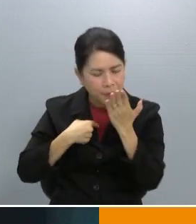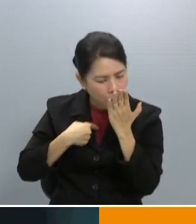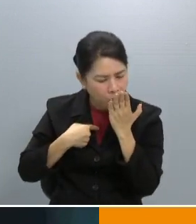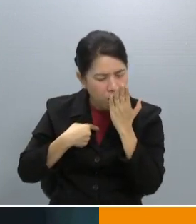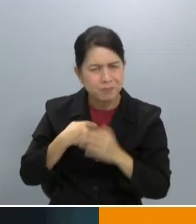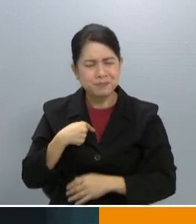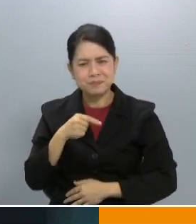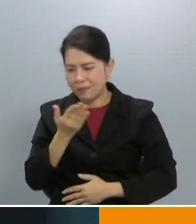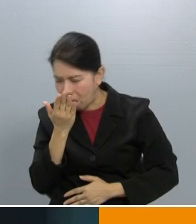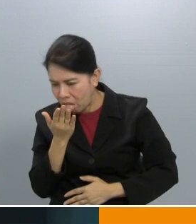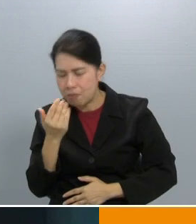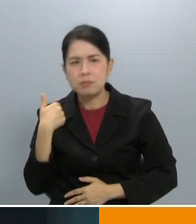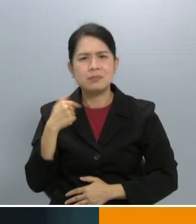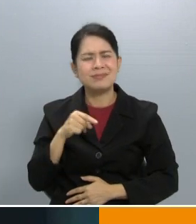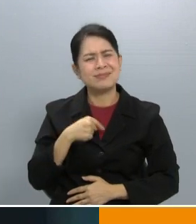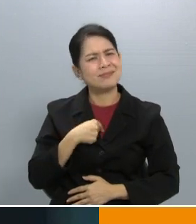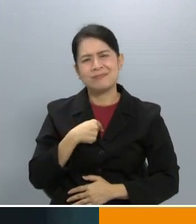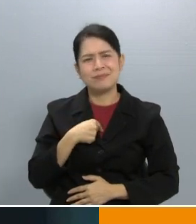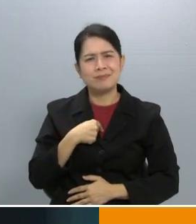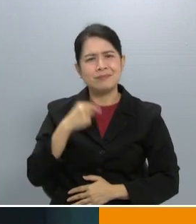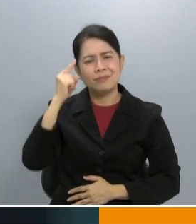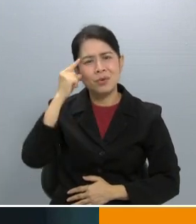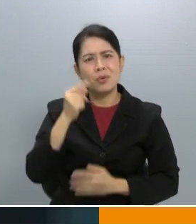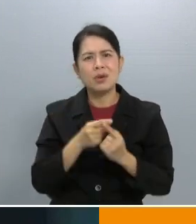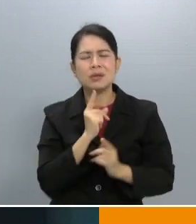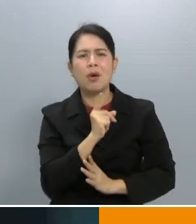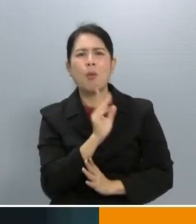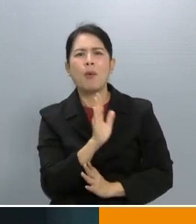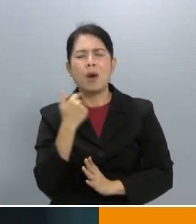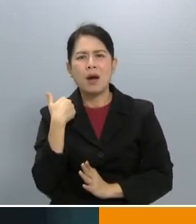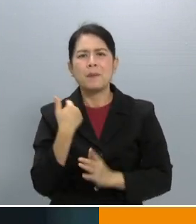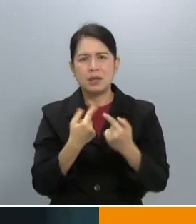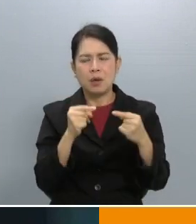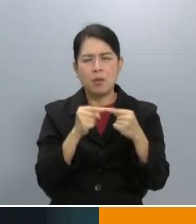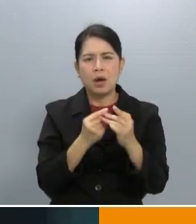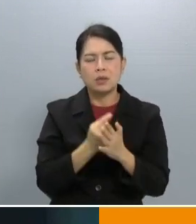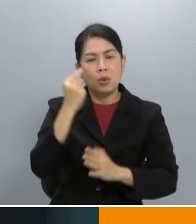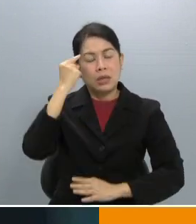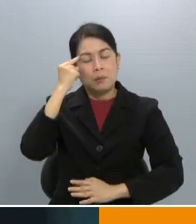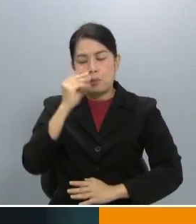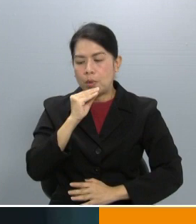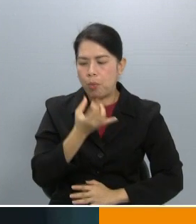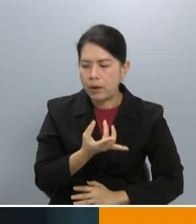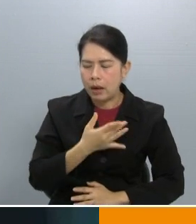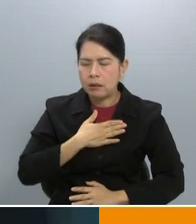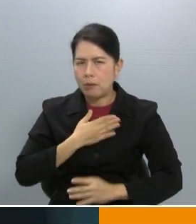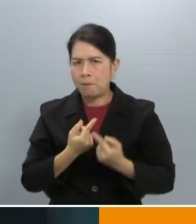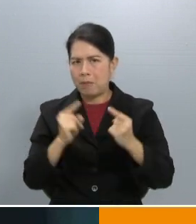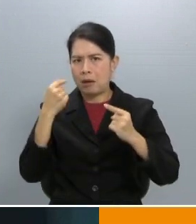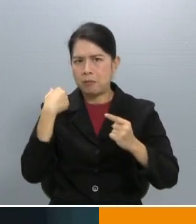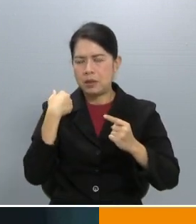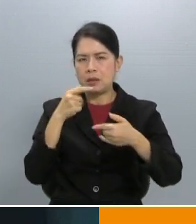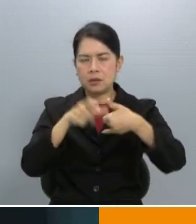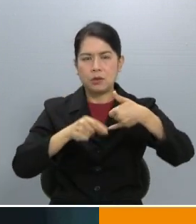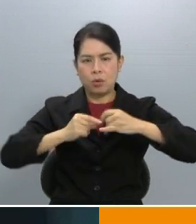ทันฝากด่าด้วยนะคะทุเรศมากค่ะอันนี้เธอโพสต์คุณปิวรัตดาซึ่ง